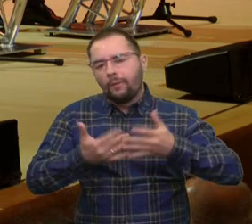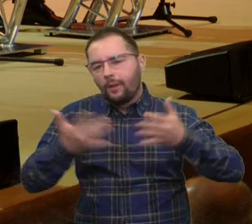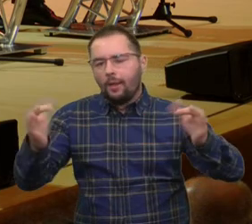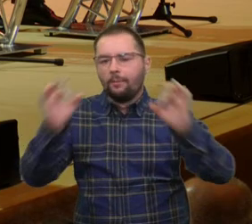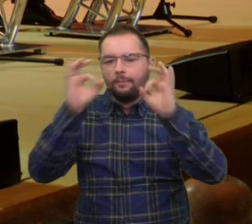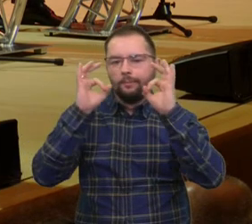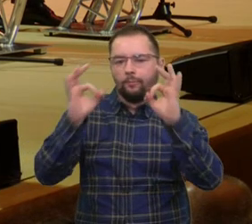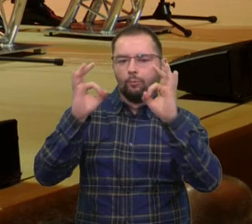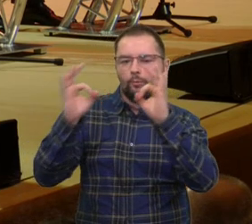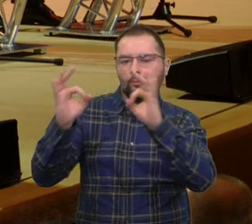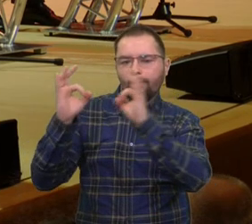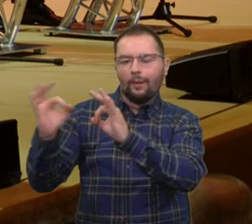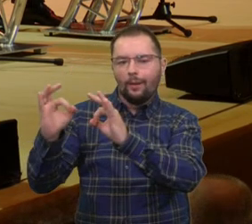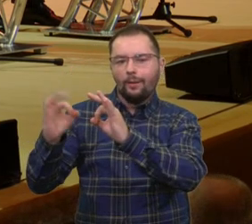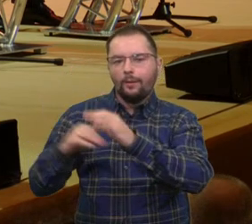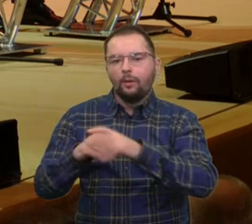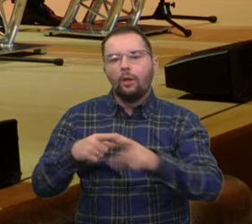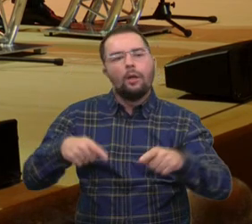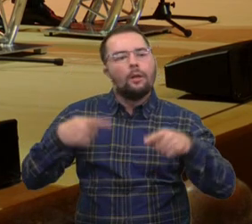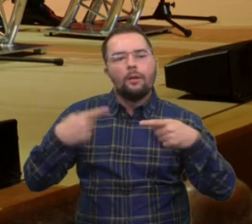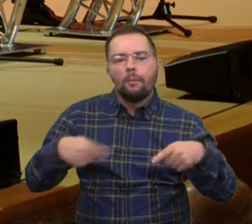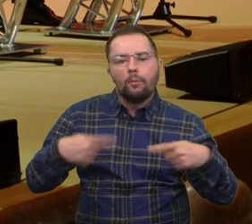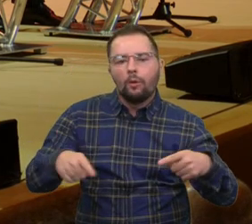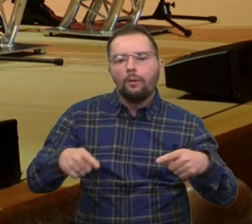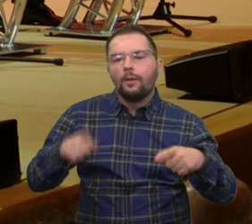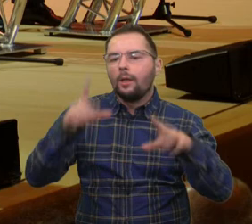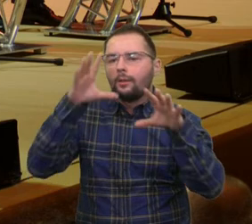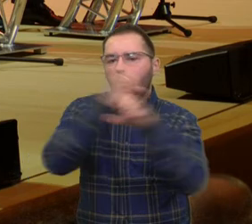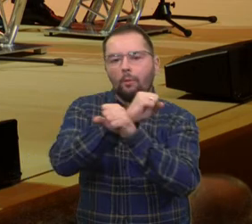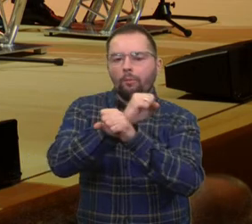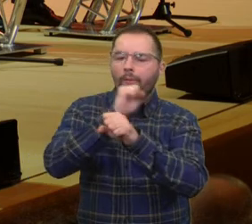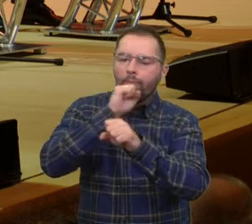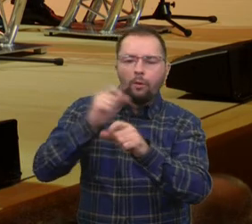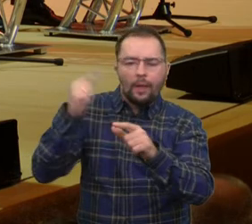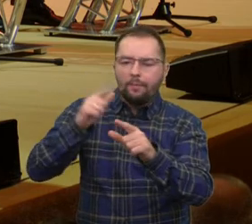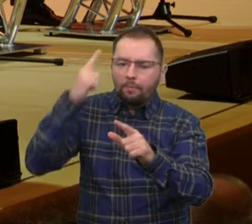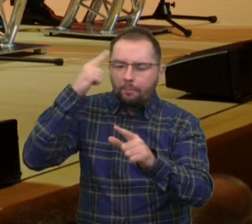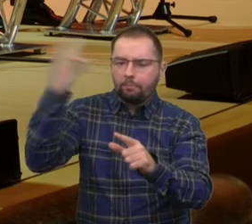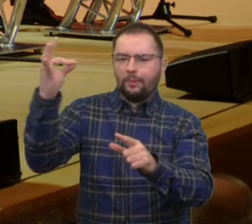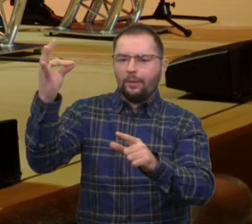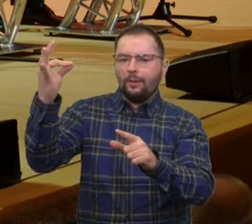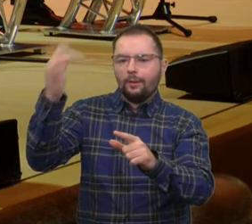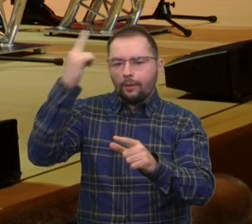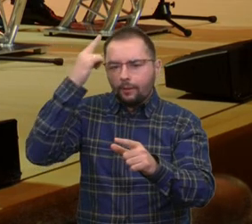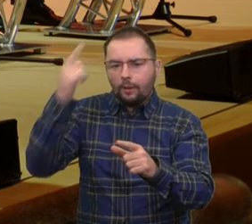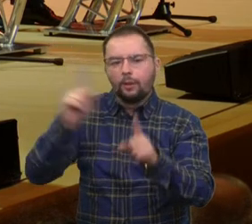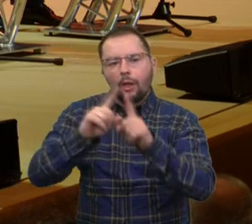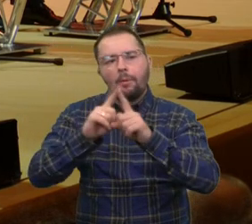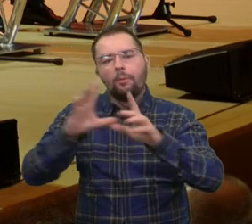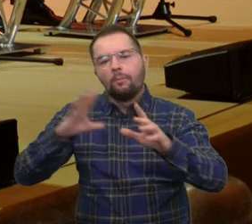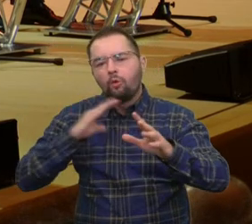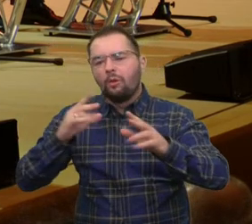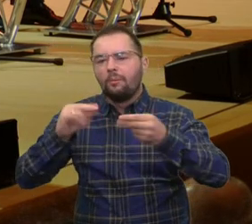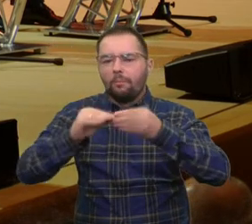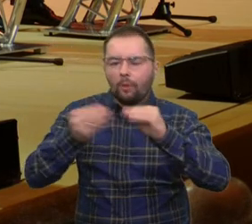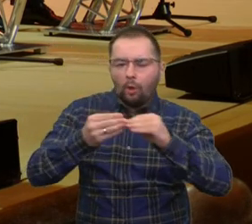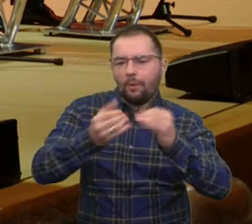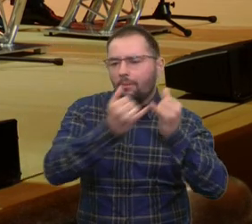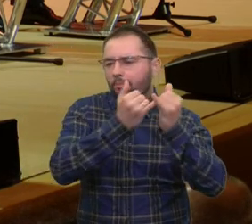dobrego. Nigdy nie powinniśmy o tym zapominać. Pomimo napięć,